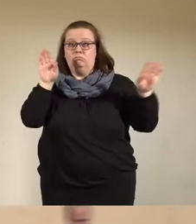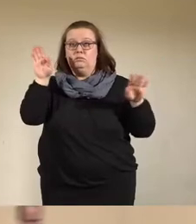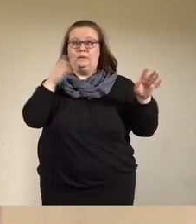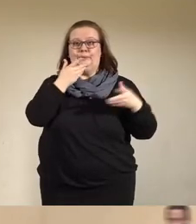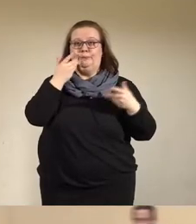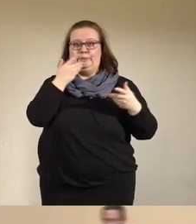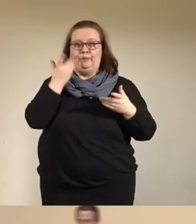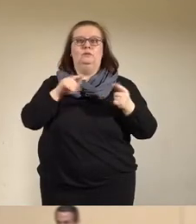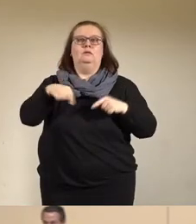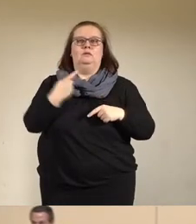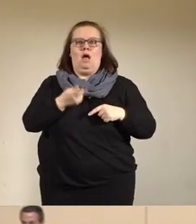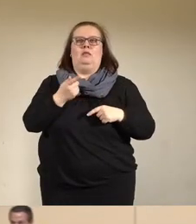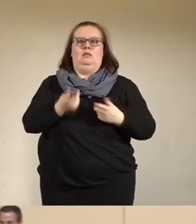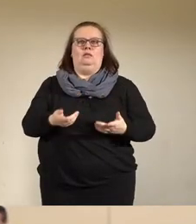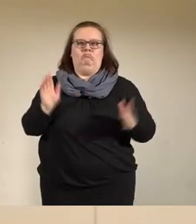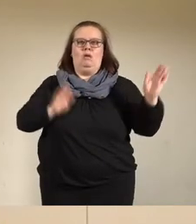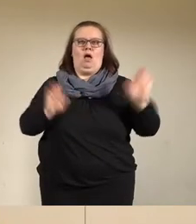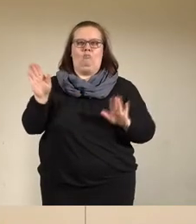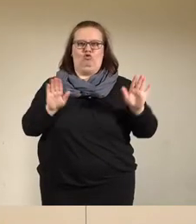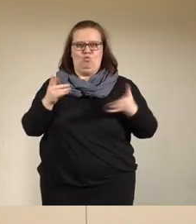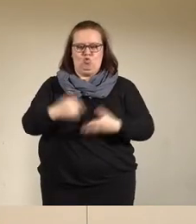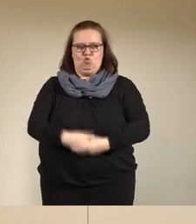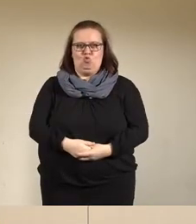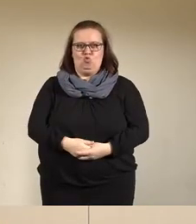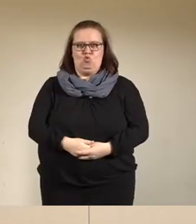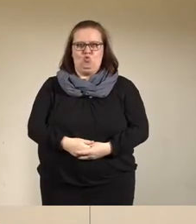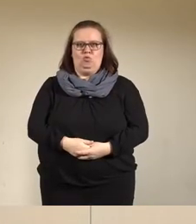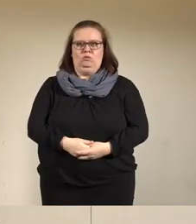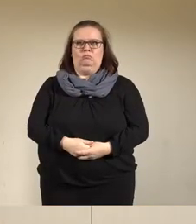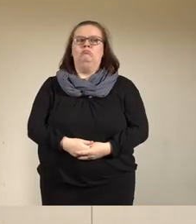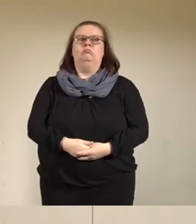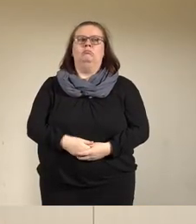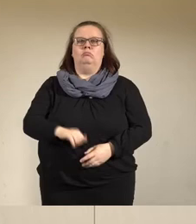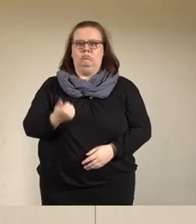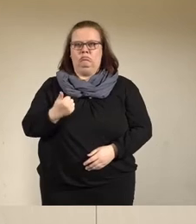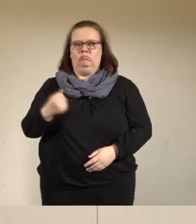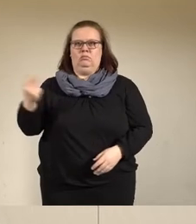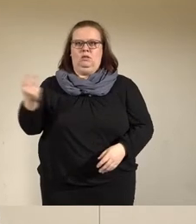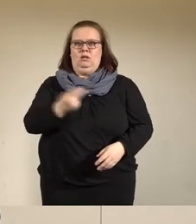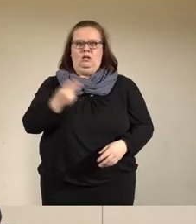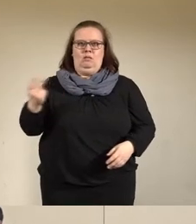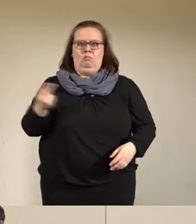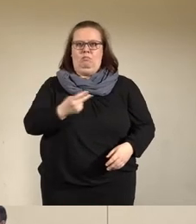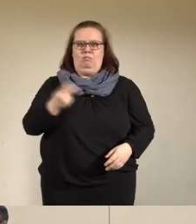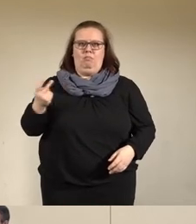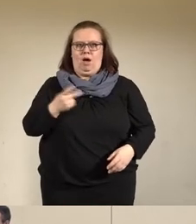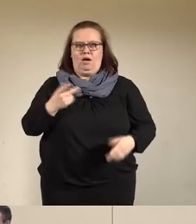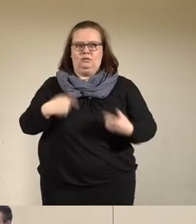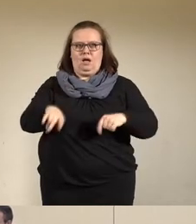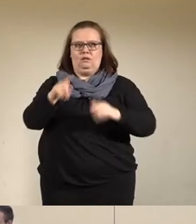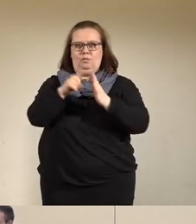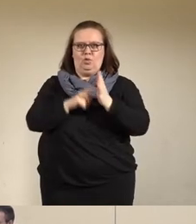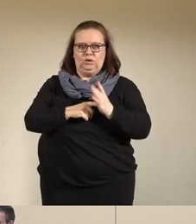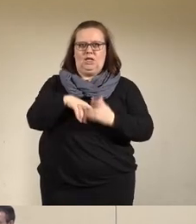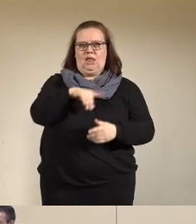kommen wir zur Abstimmung. Ich beginne erstmal mit den beiden separat gewünschten Punkten